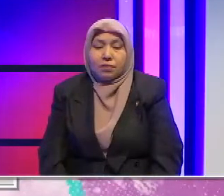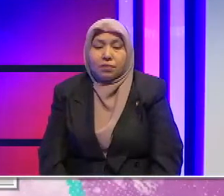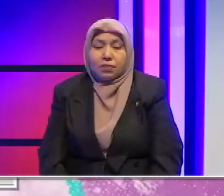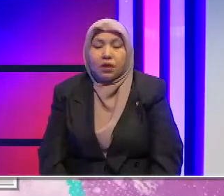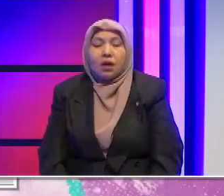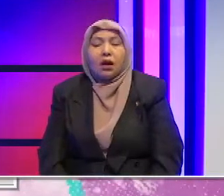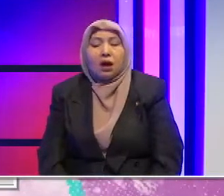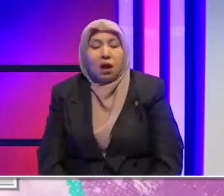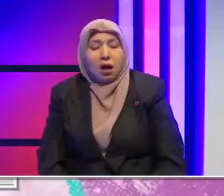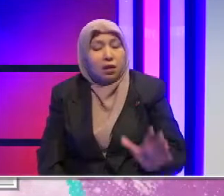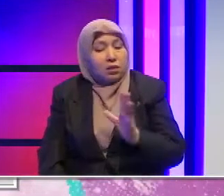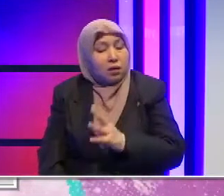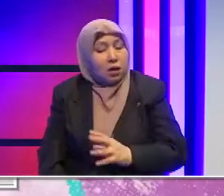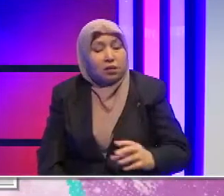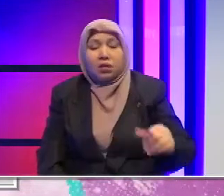به ومن